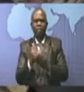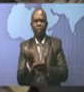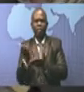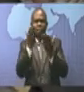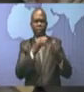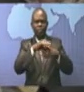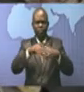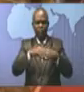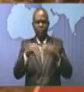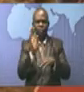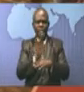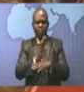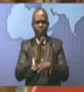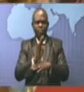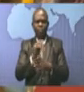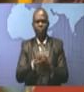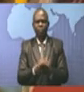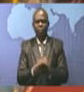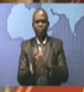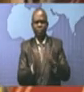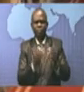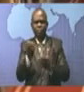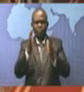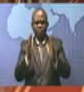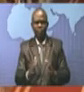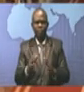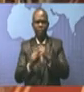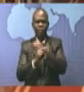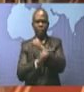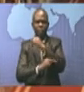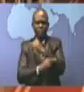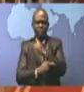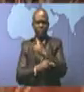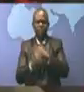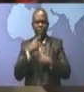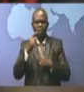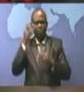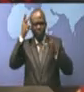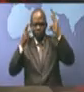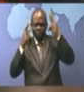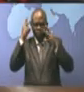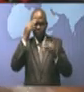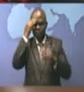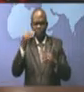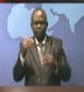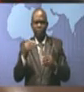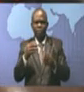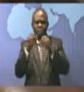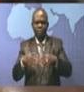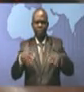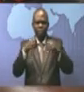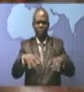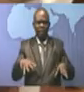politique de gestion des marchés, les commerçants de Ngozi ont présenté leur mécontentement lié à la perte de leurs stands qui ont